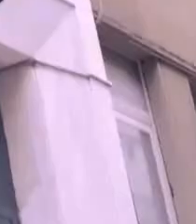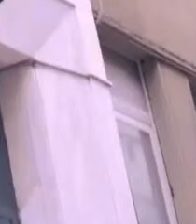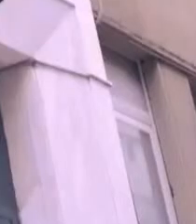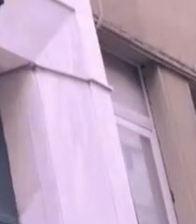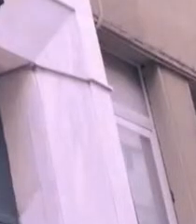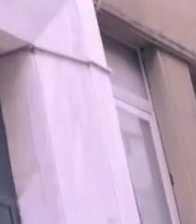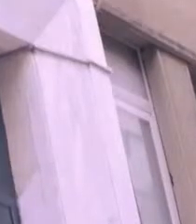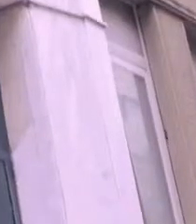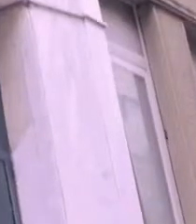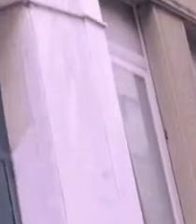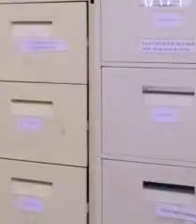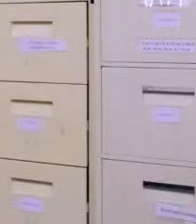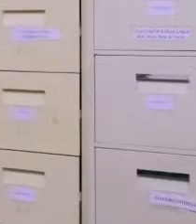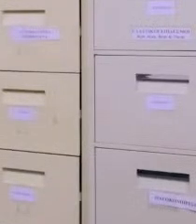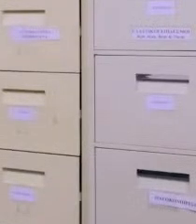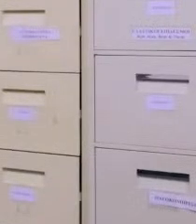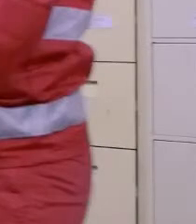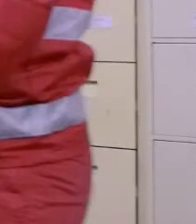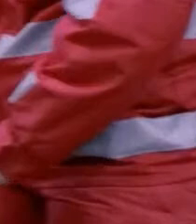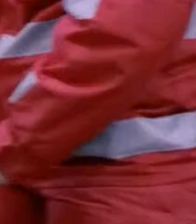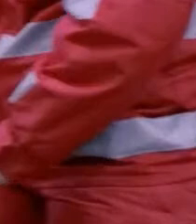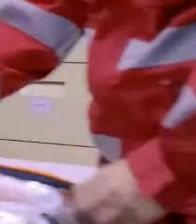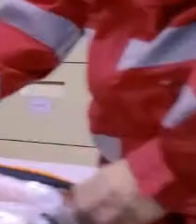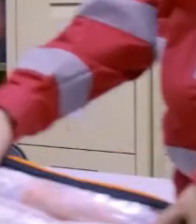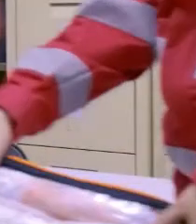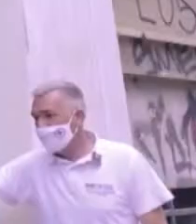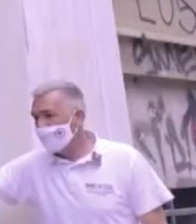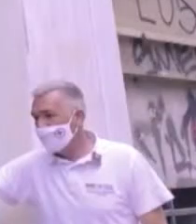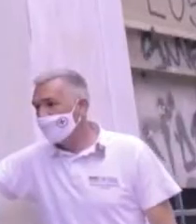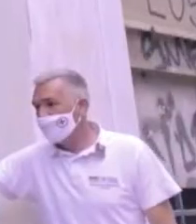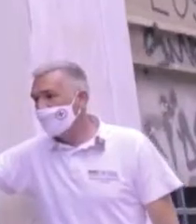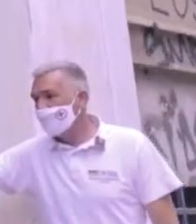Τζερουσαλέμα ή Χαϊάλαμι.